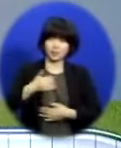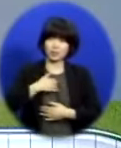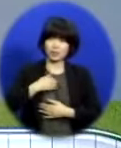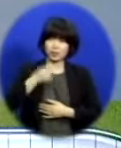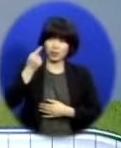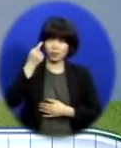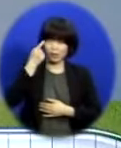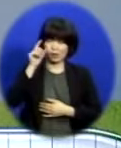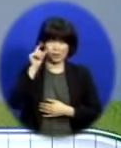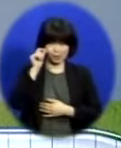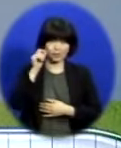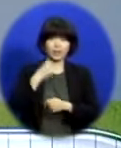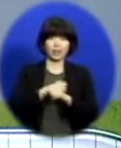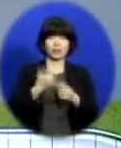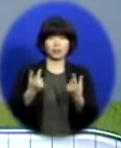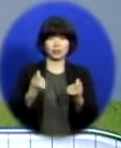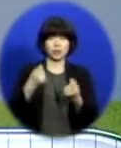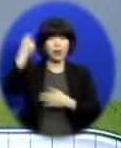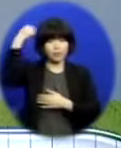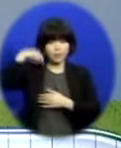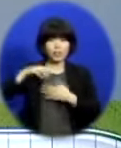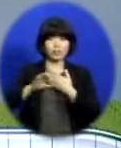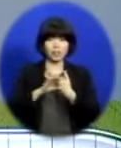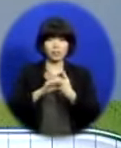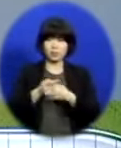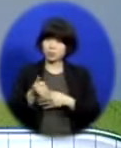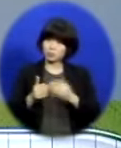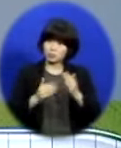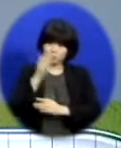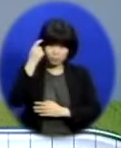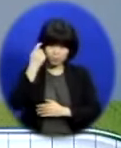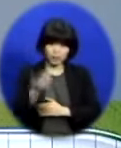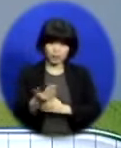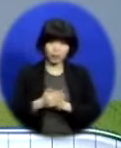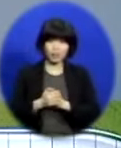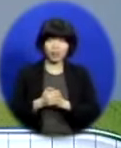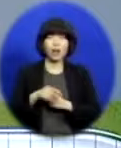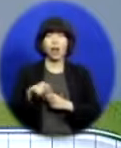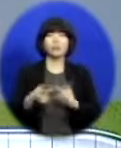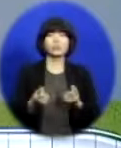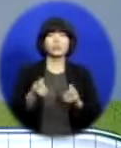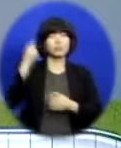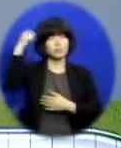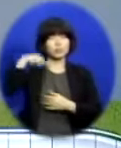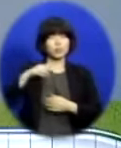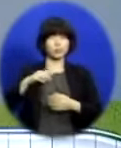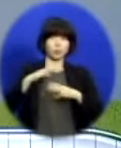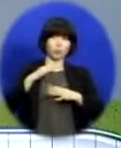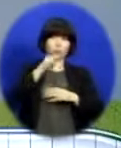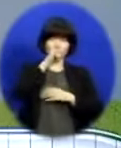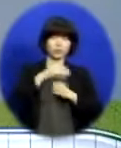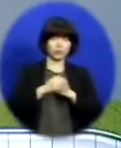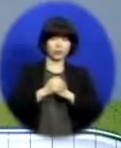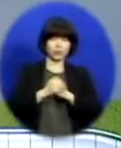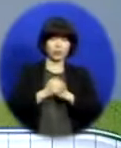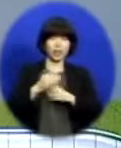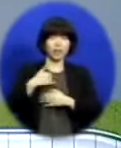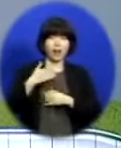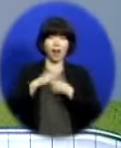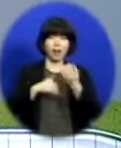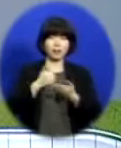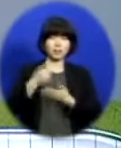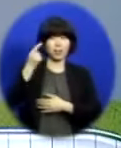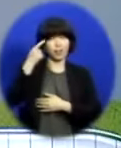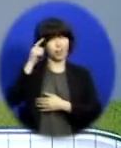윙크 하시는 것처럼 느꼈다면 좀 지나진 건가요 그런 느낌이 확 들어요 하나님이 저에게 정말 눈짓을 하시는